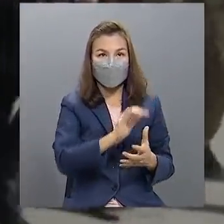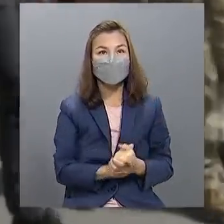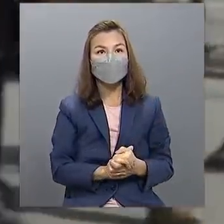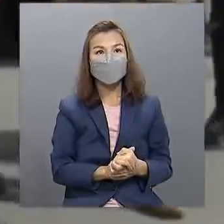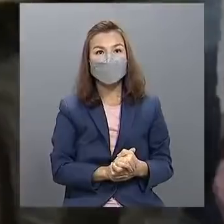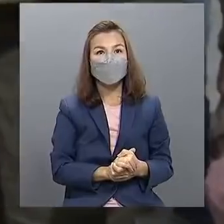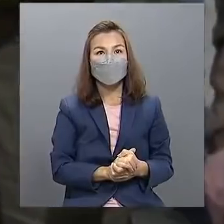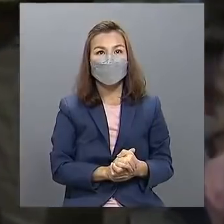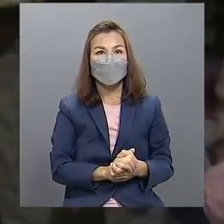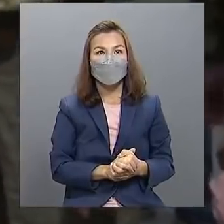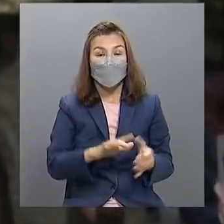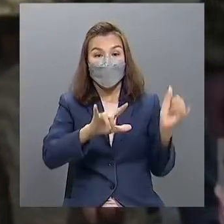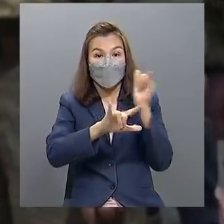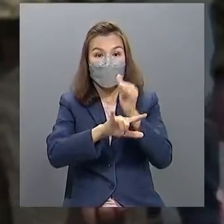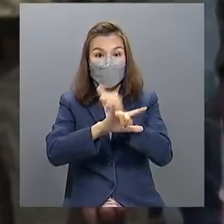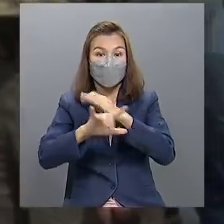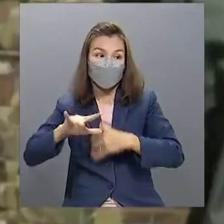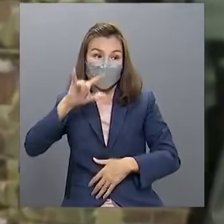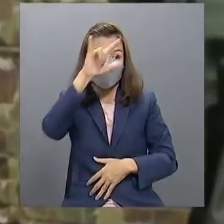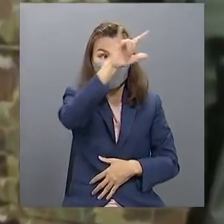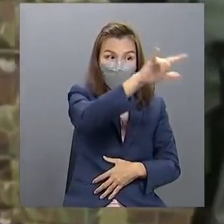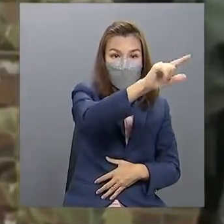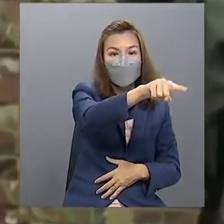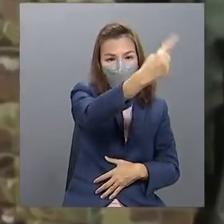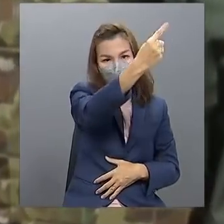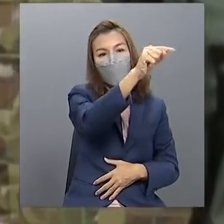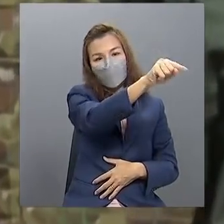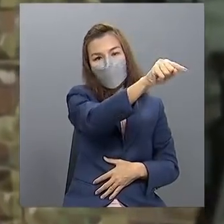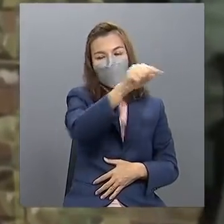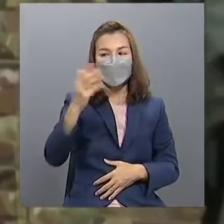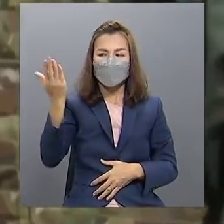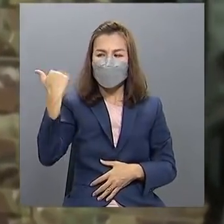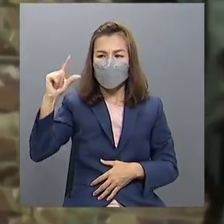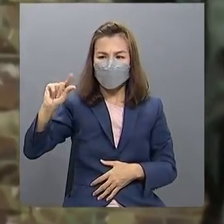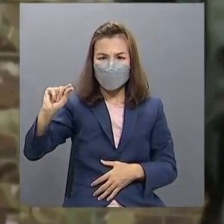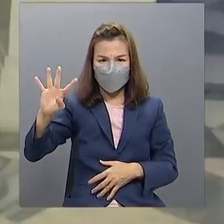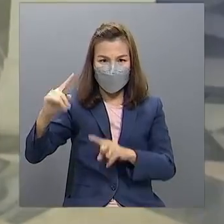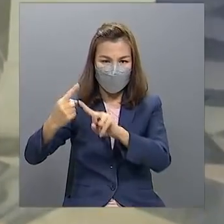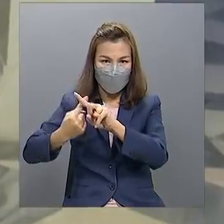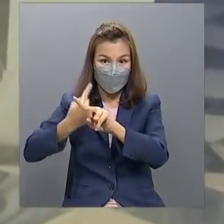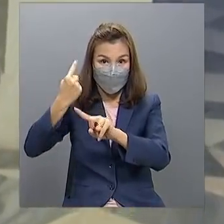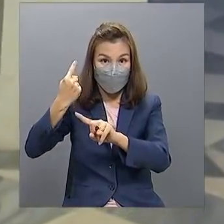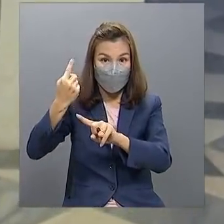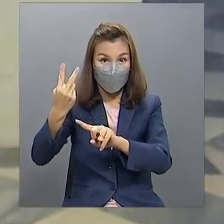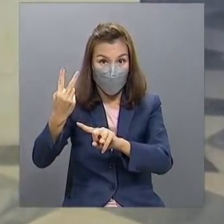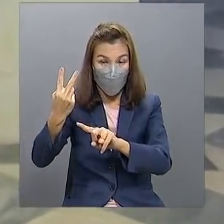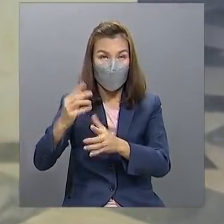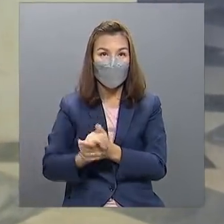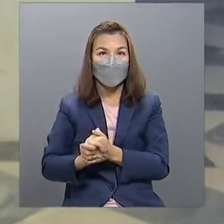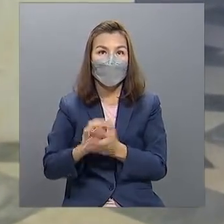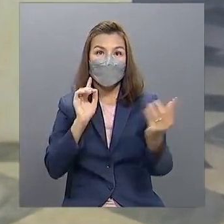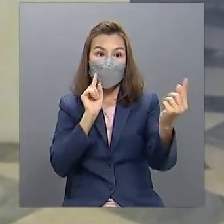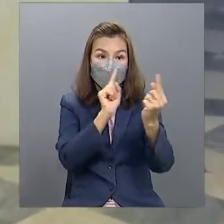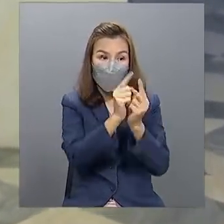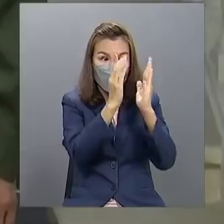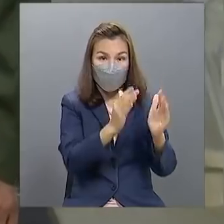สเซียเปิดฉากบุกยูเครนเมื่อวันที่24กุมภาพันธ์ที่จะมีการพบปะกันซึ่งหน้าระหว่างเจ้าหน้าที่ด้านการคลัง